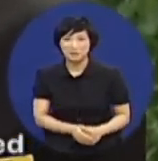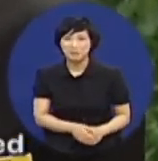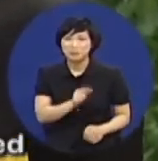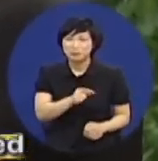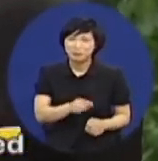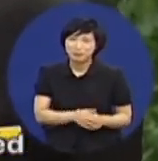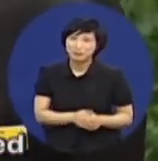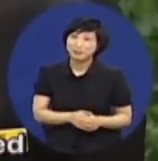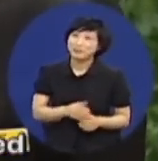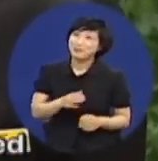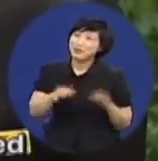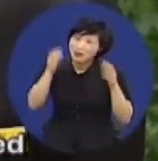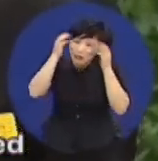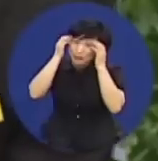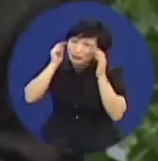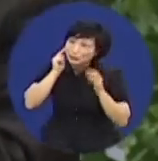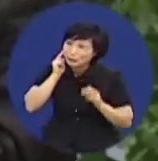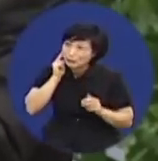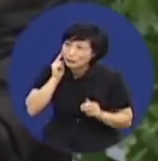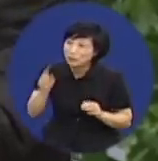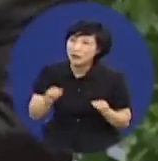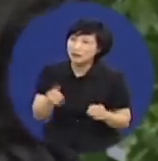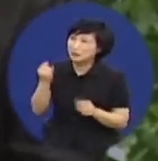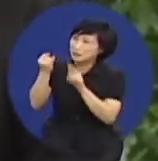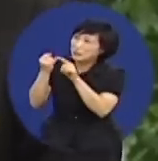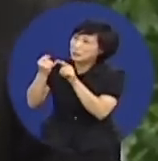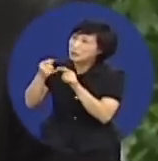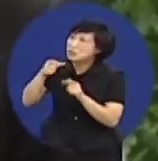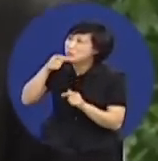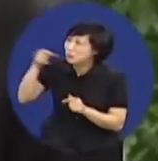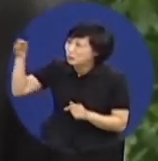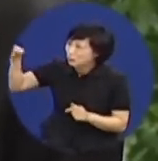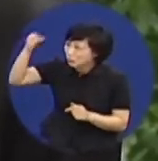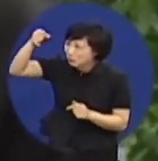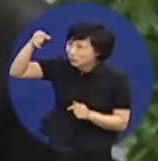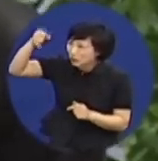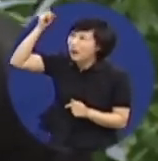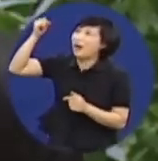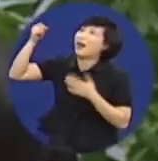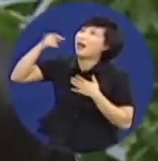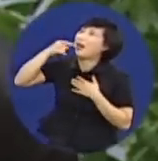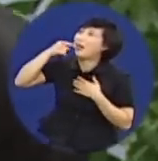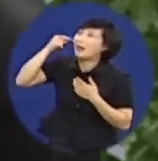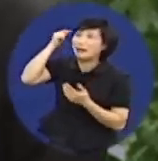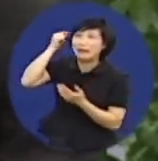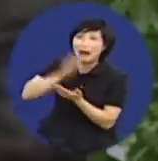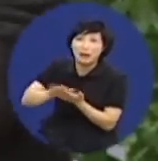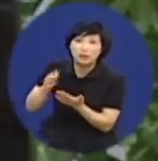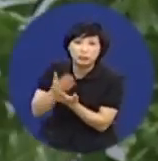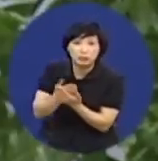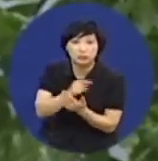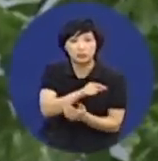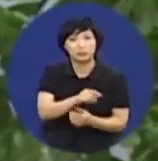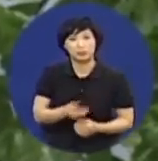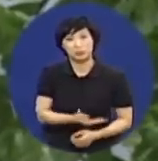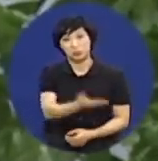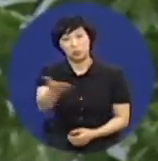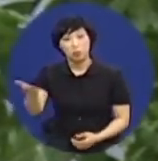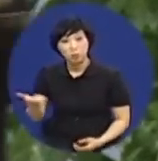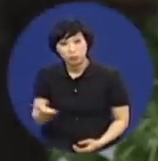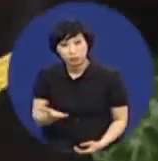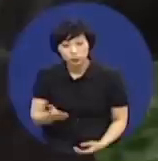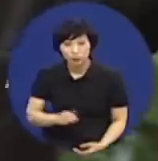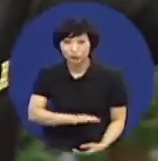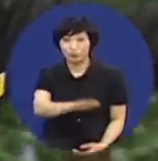それなのに、どんなに苦しいからこのような指先の一滴の水を望んでいるでしょうか。皆